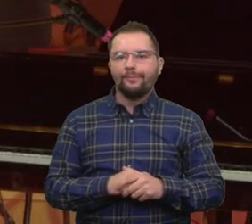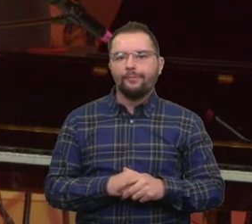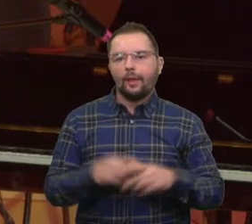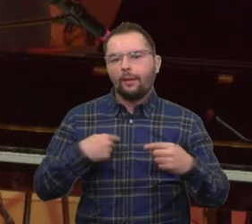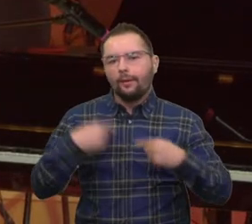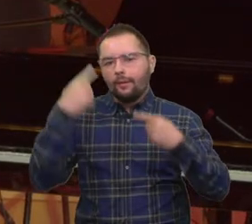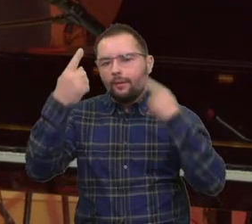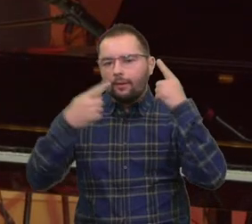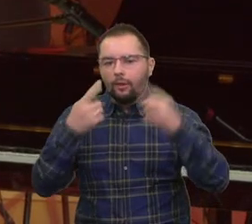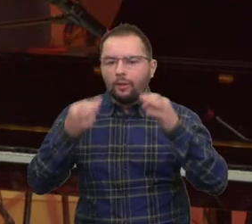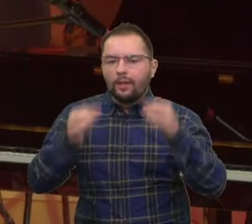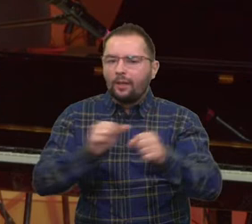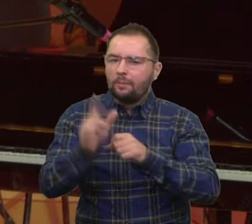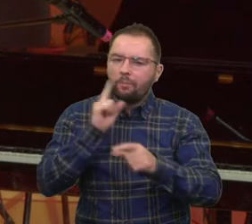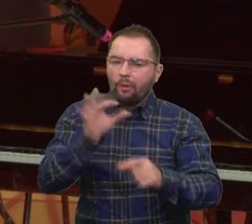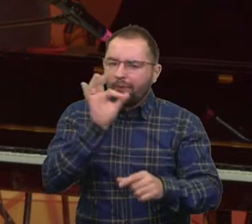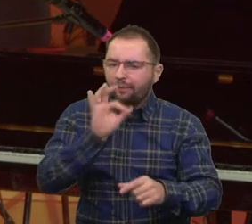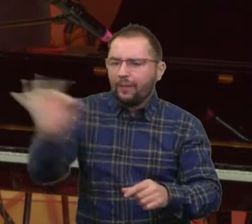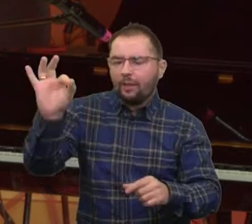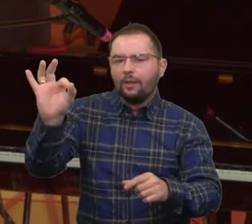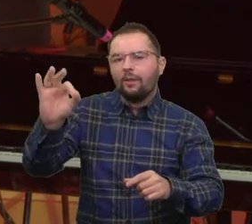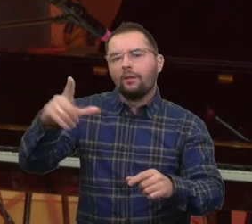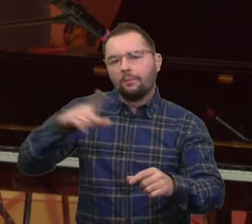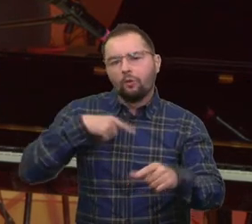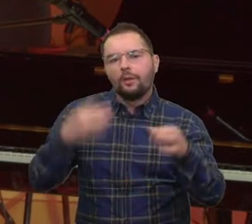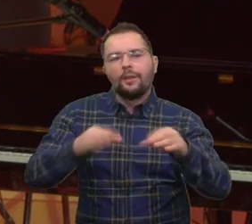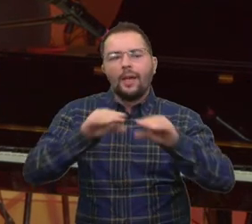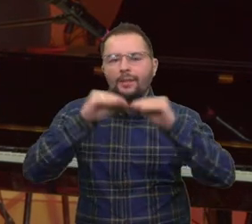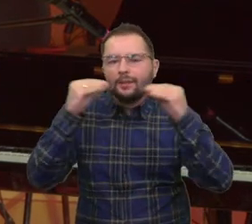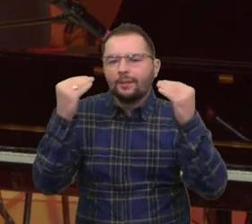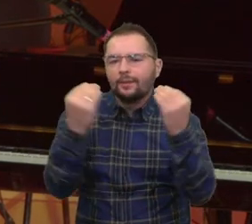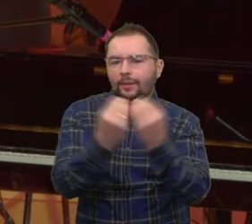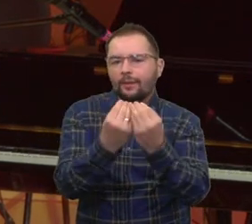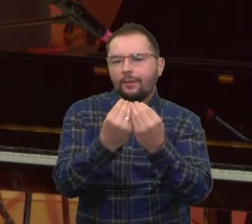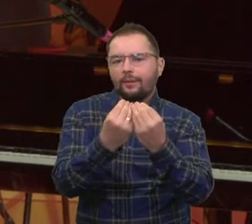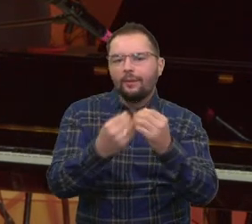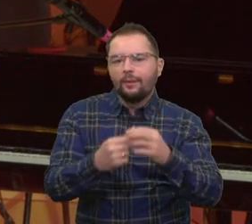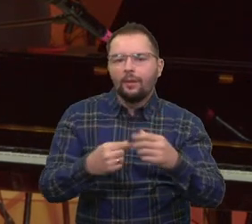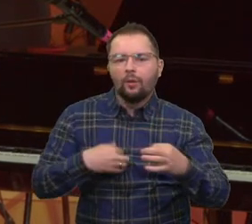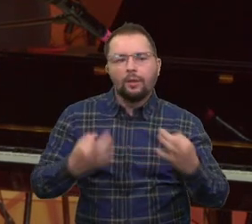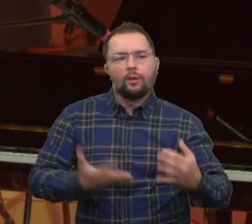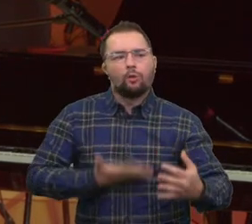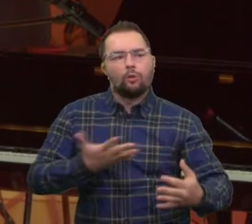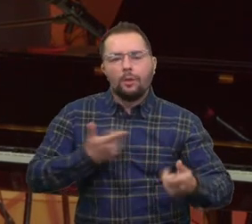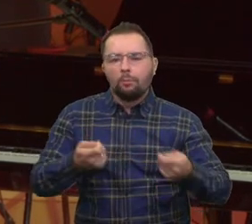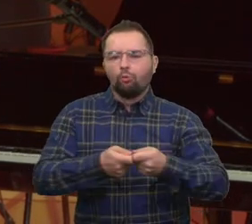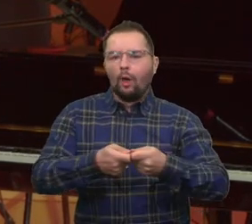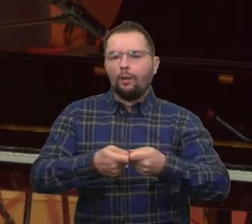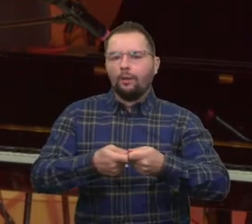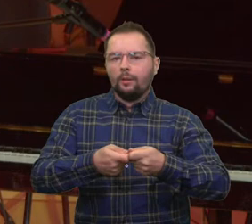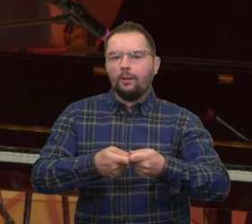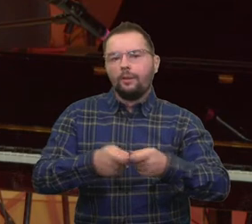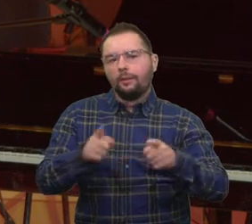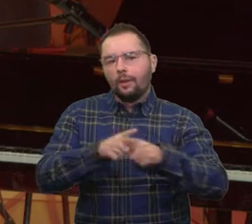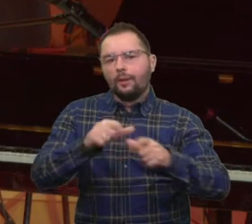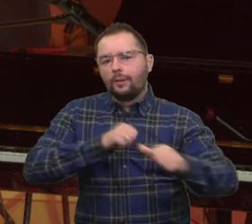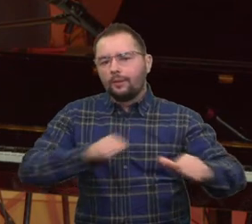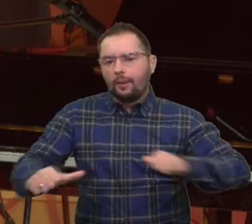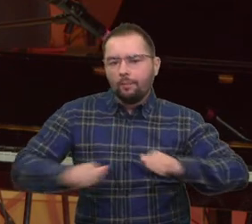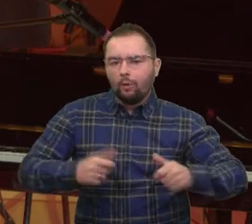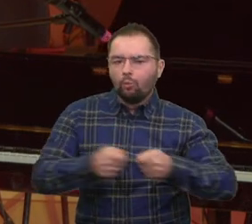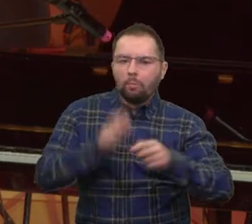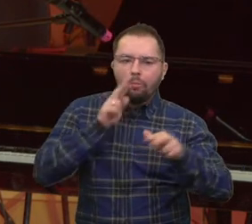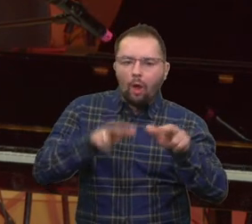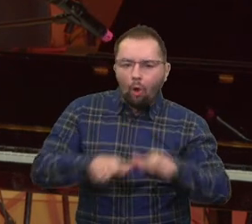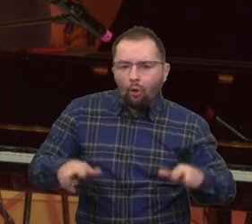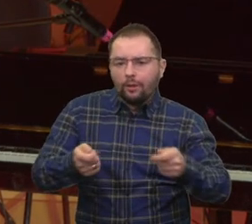Myślę, że dzisiejszy dzień jest wyjątkowy i to się zaczęło dzisiaj już na sejmiku. Takie poczucie wspólnoty, samorządowej wspólnoty,